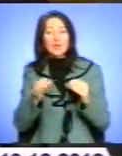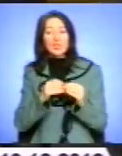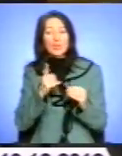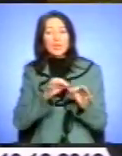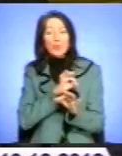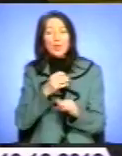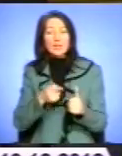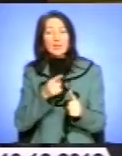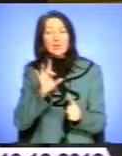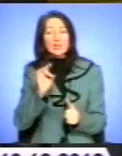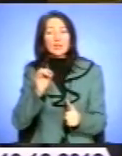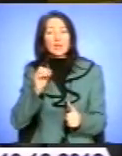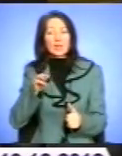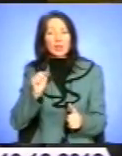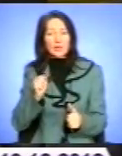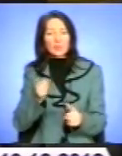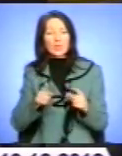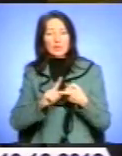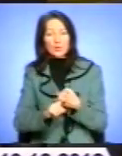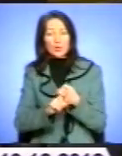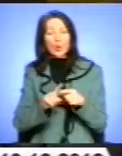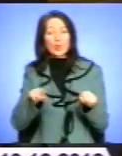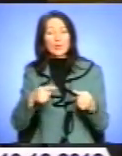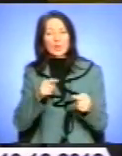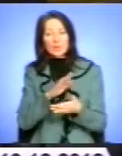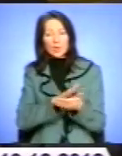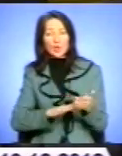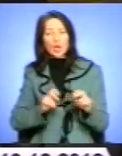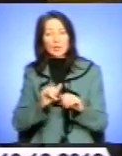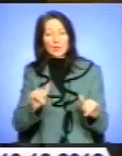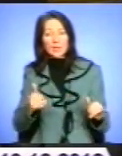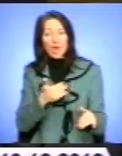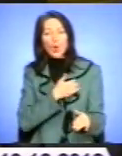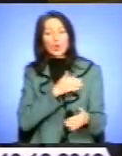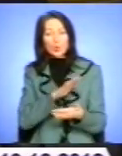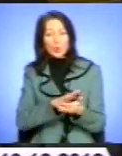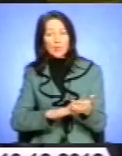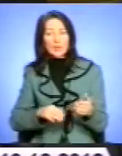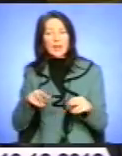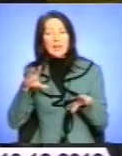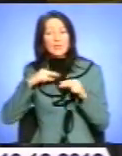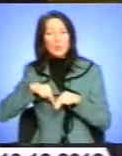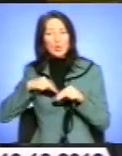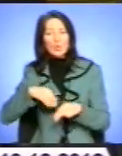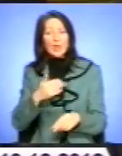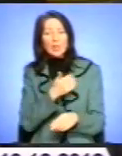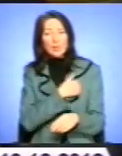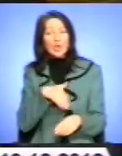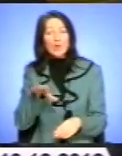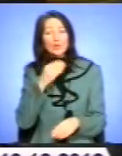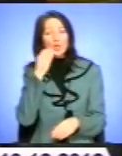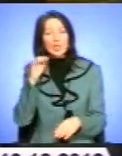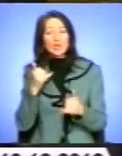який вже утворився, він і надалі розвивається. Пан каже, що хоче і надалі співпрацювати і бажає усього найкращого для